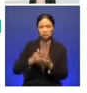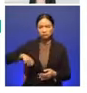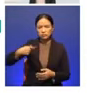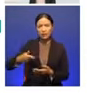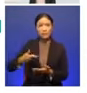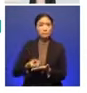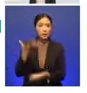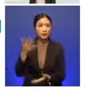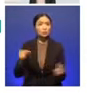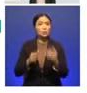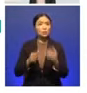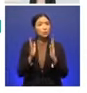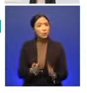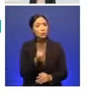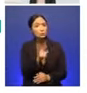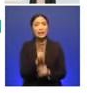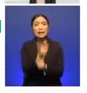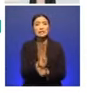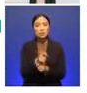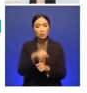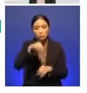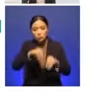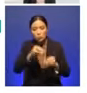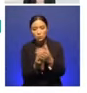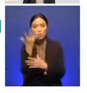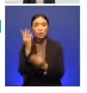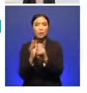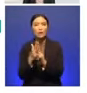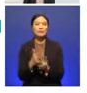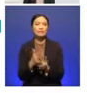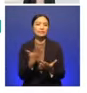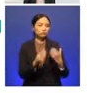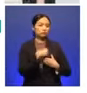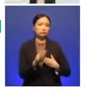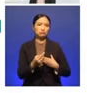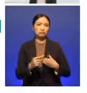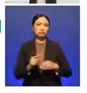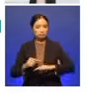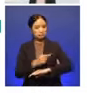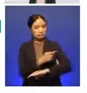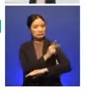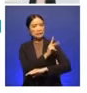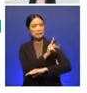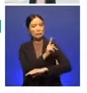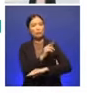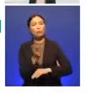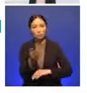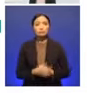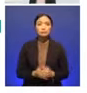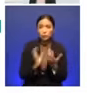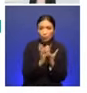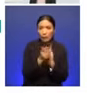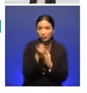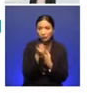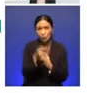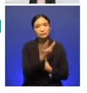แต่เกษตรกรได้แพงขึ้นนิดหน่อยนะครับยิ่งถ้าเป็นกรณีของผักภาพต่อไปครับเราจะยิ่งเห็นความแตกต่างเยอะขึ้นทั้งหมดเนี้ยมัน